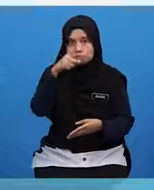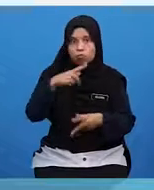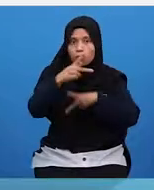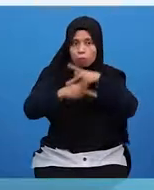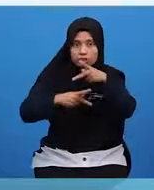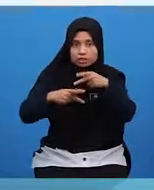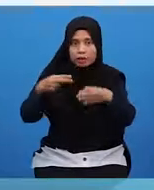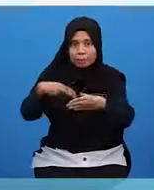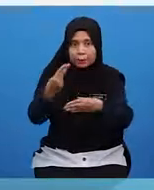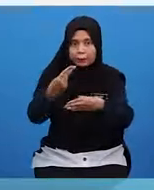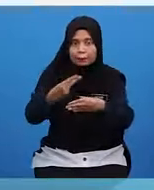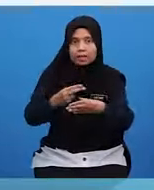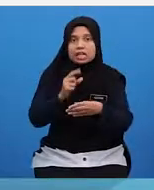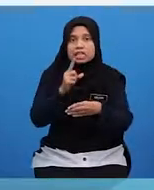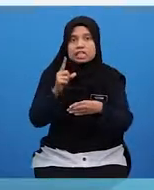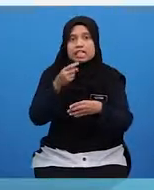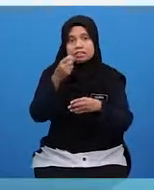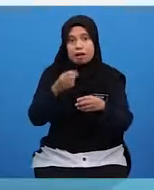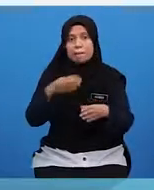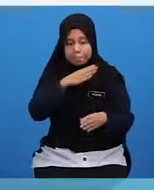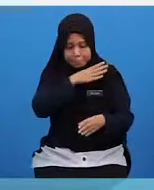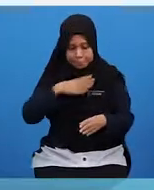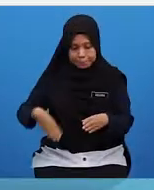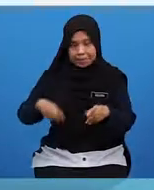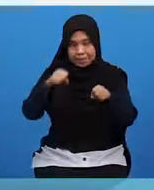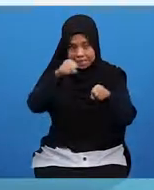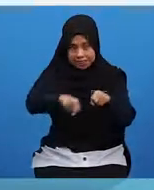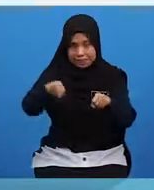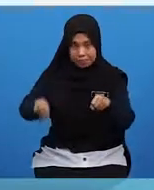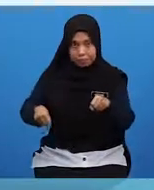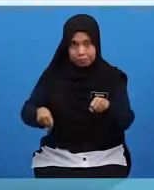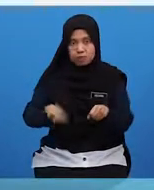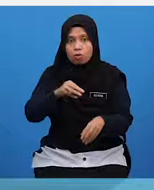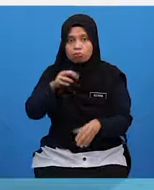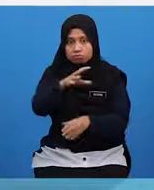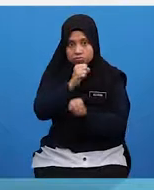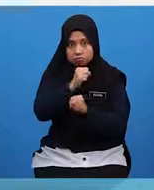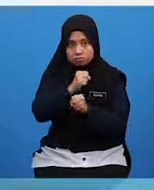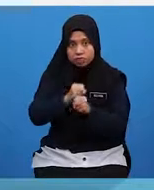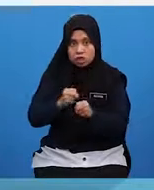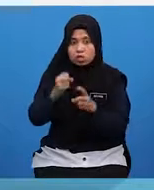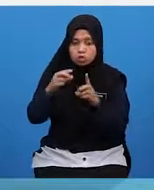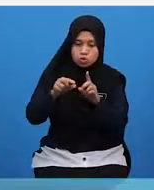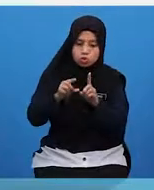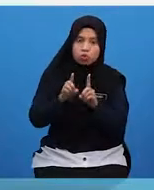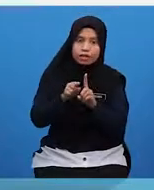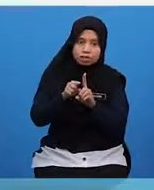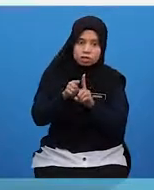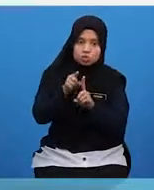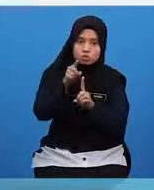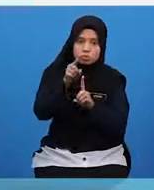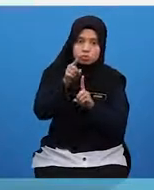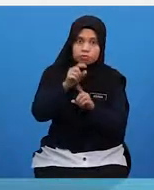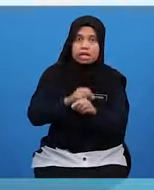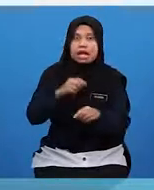proses penghasilan lilin batik terap. Yang kedua, murid dapat menyukat campuran dan